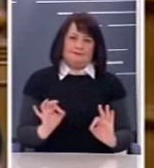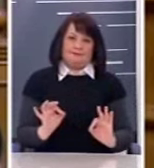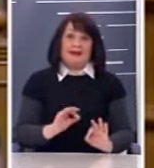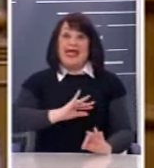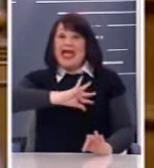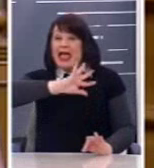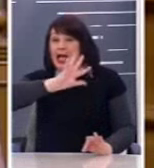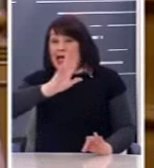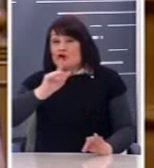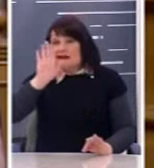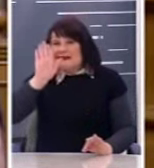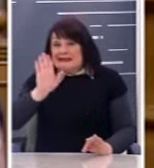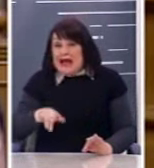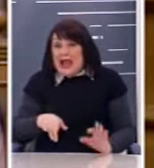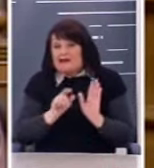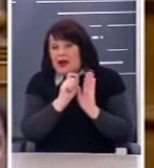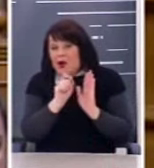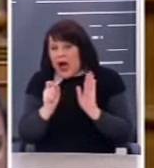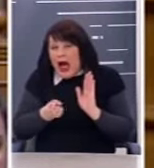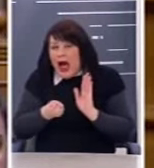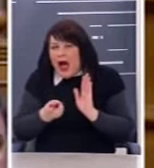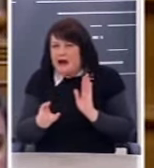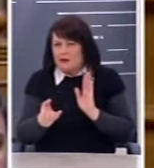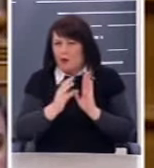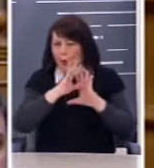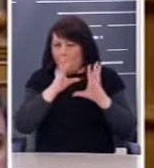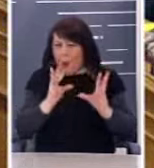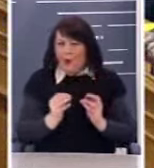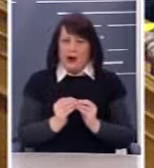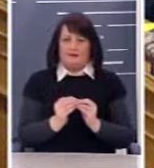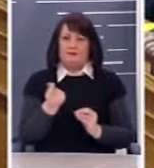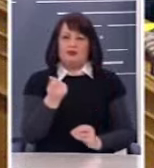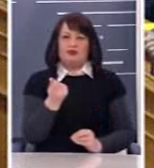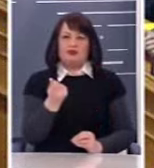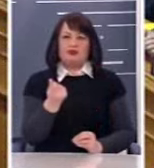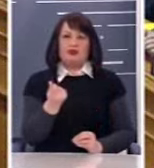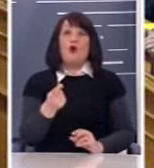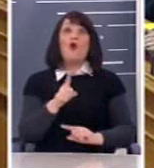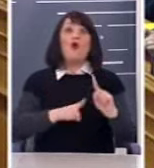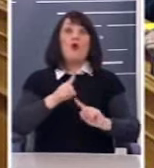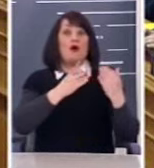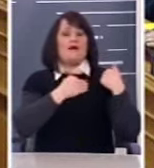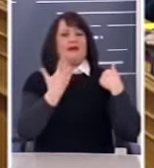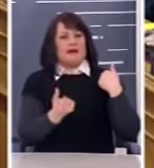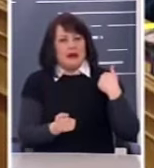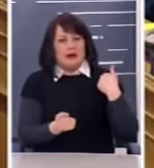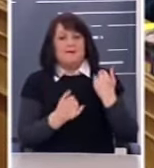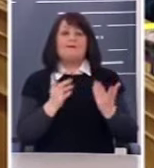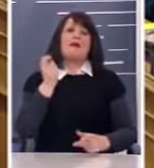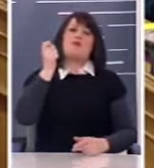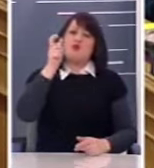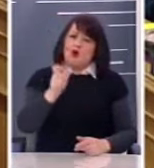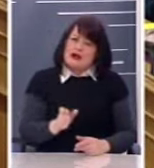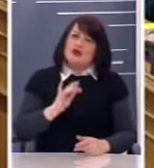το τελευταίο δεκαδικό ψηφίο. Και οι ευθύνες όπου υπάρχουν, είτε πολιτικές